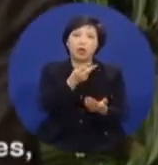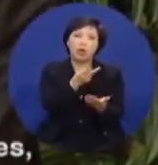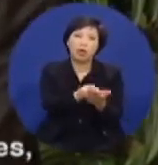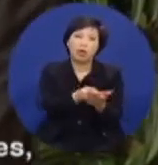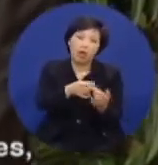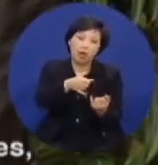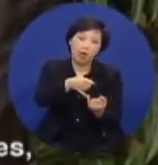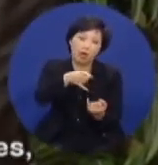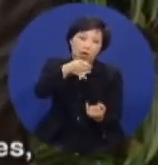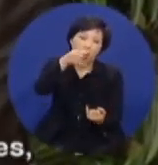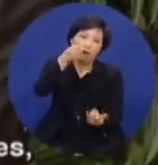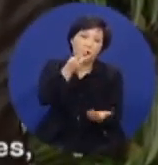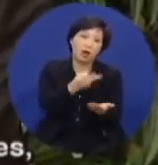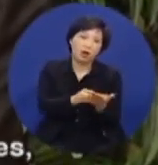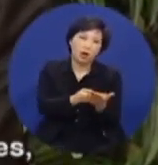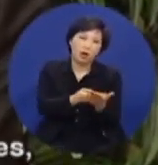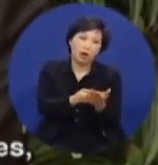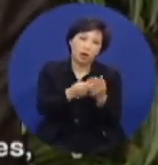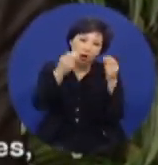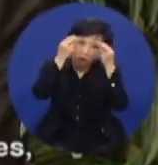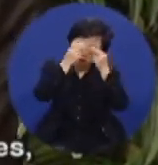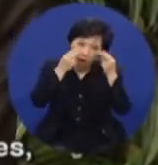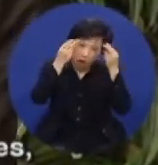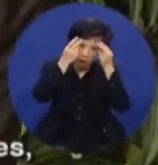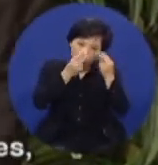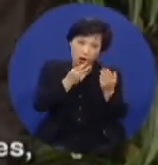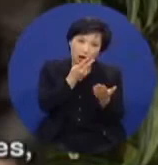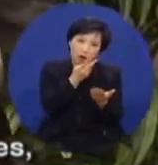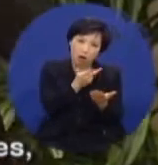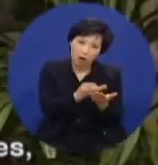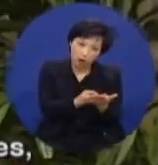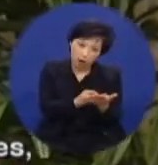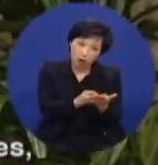뭐 부위 숙 들어가서